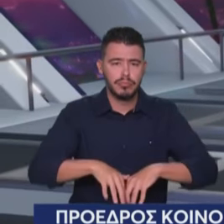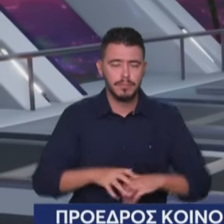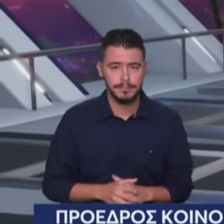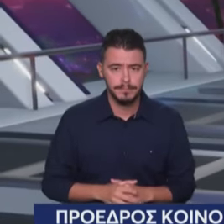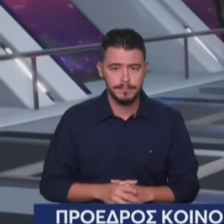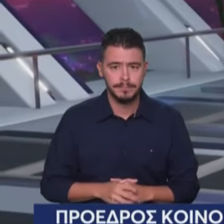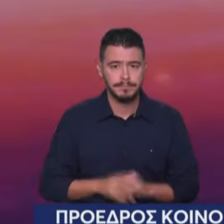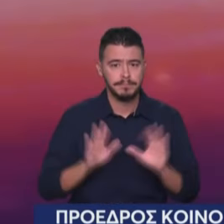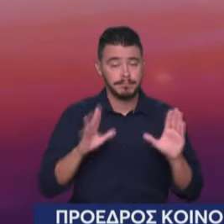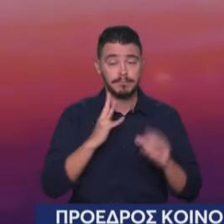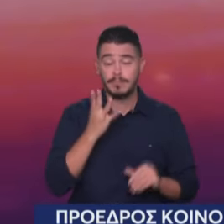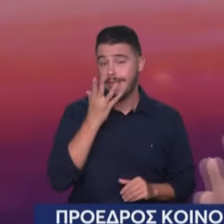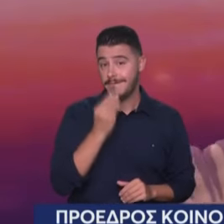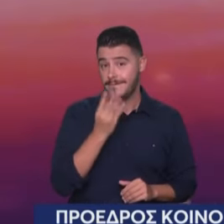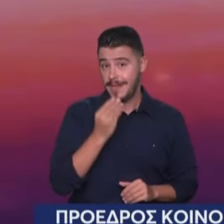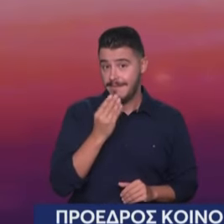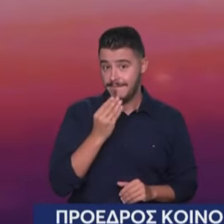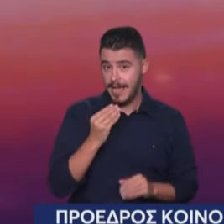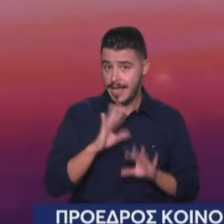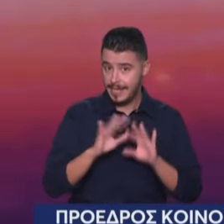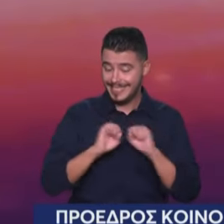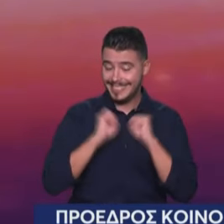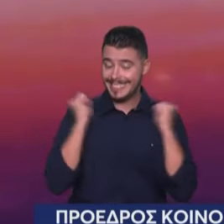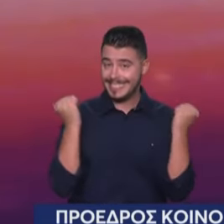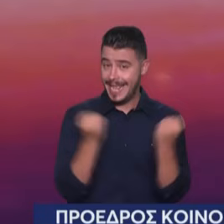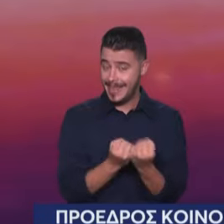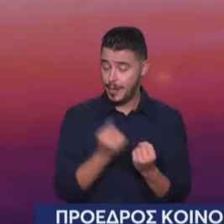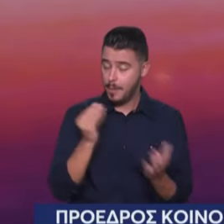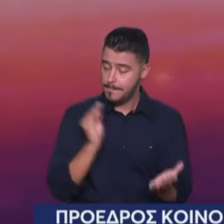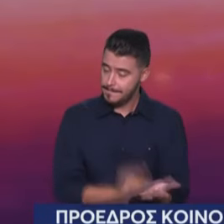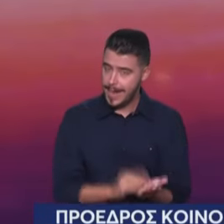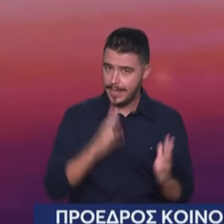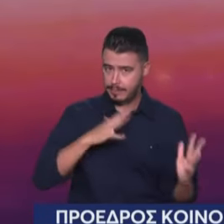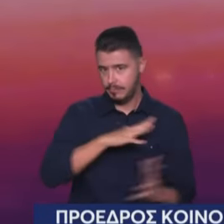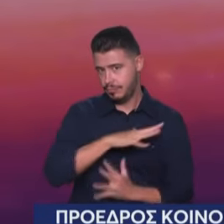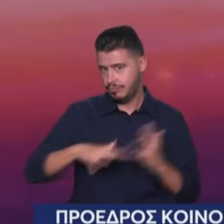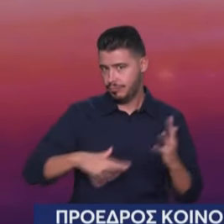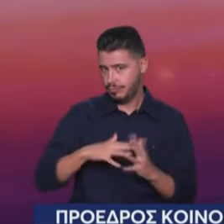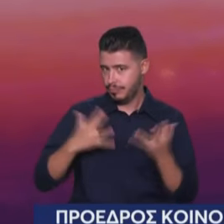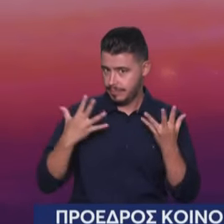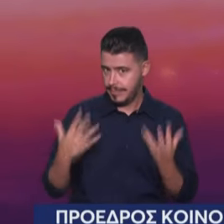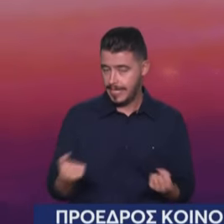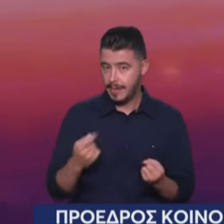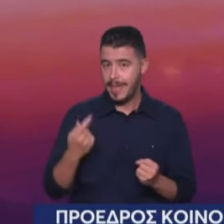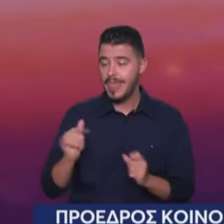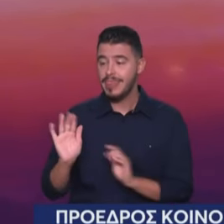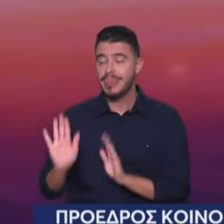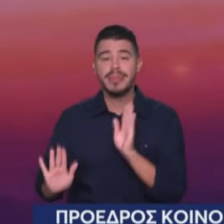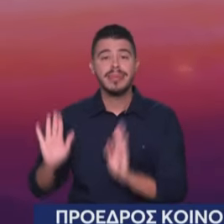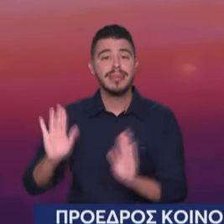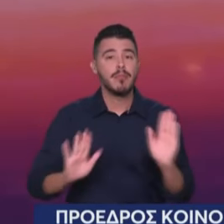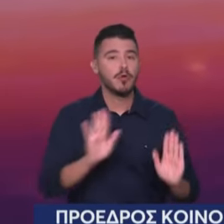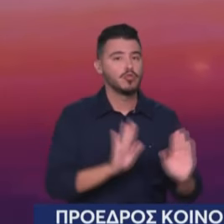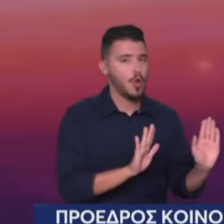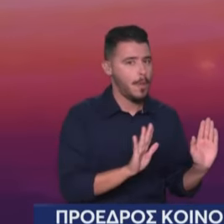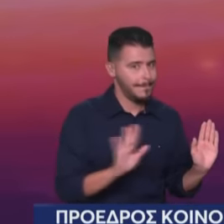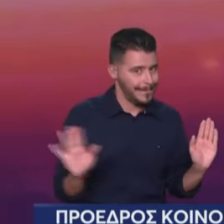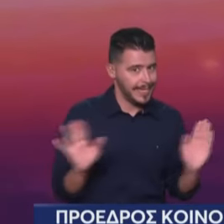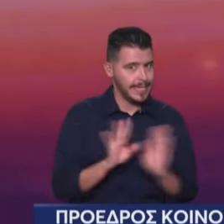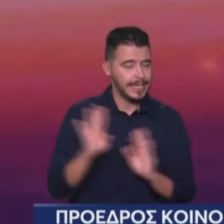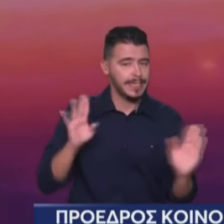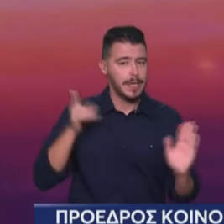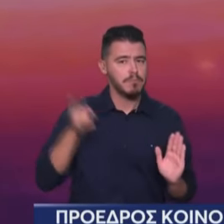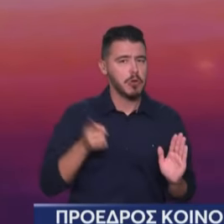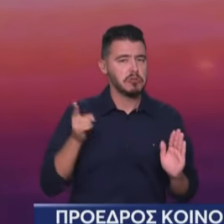Φλεβάρι, όπου είχαμε πάλι ένα συνέδριο με αναταραχές και καταφέραμε από πολύ δυσμενή δημοσκοπική εικόνα να φτάσουμε σε ένα αποτέλεσμα το οποίο βεβαίως